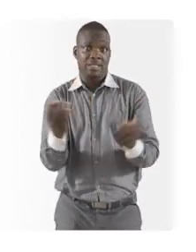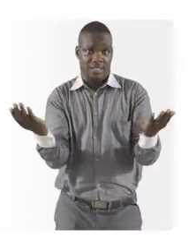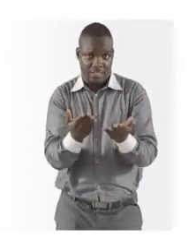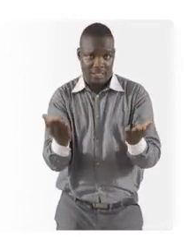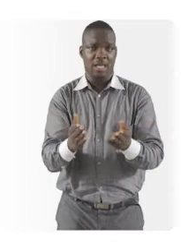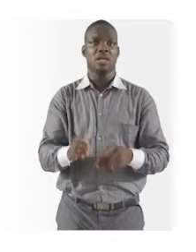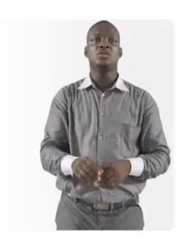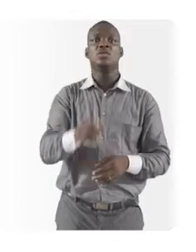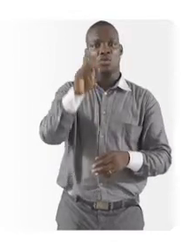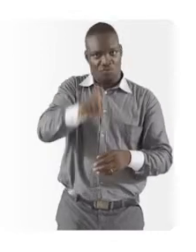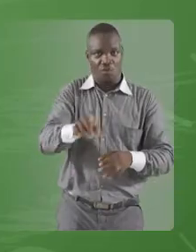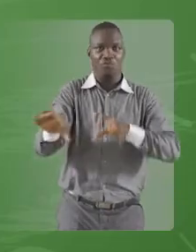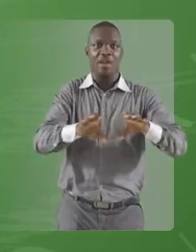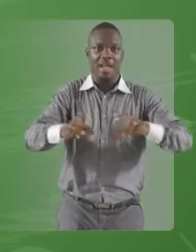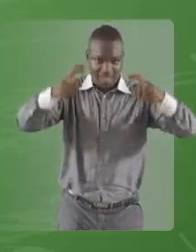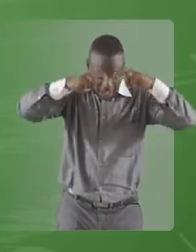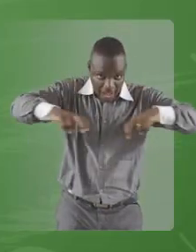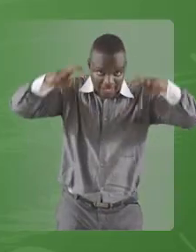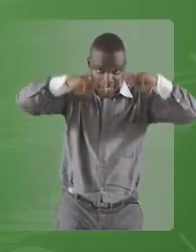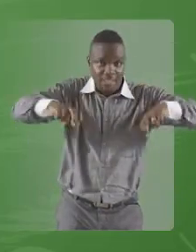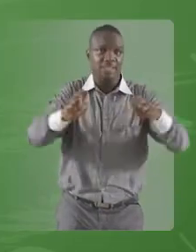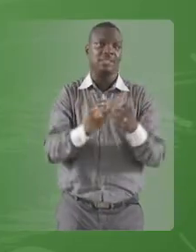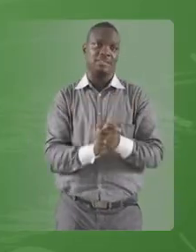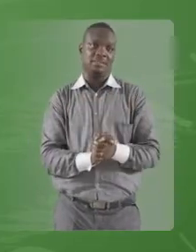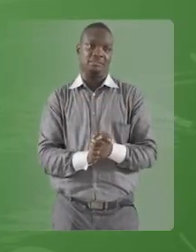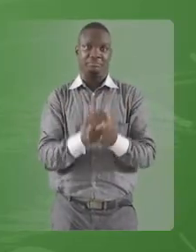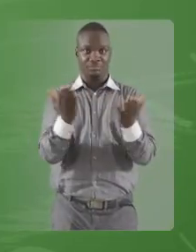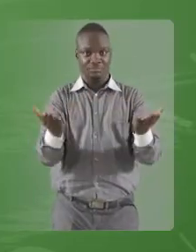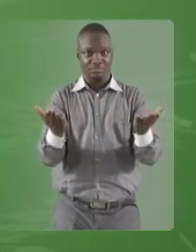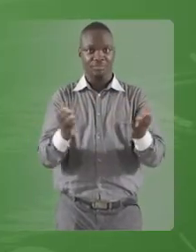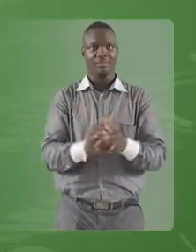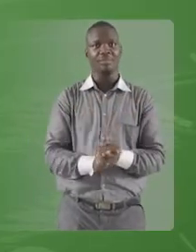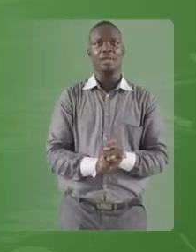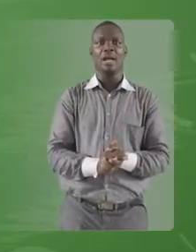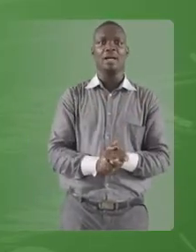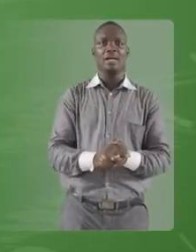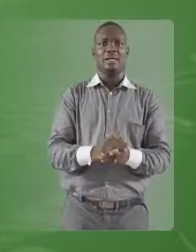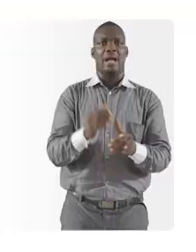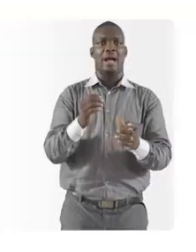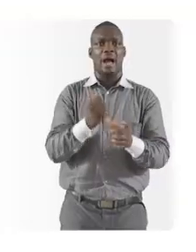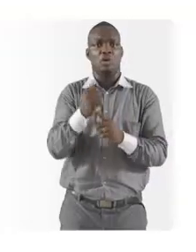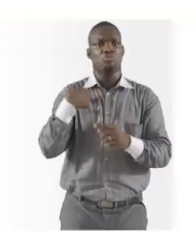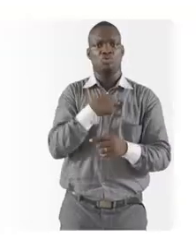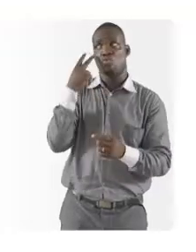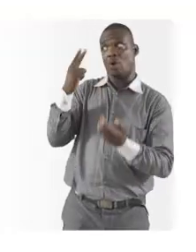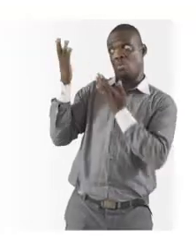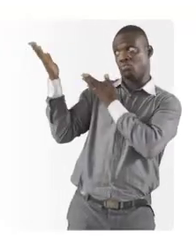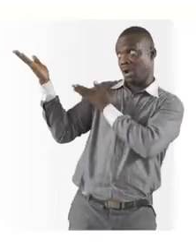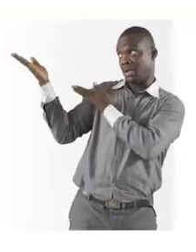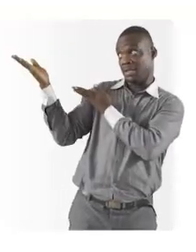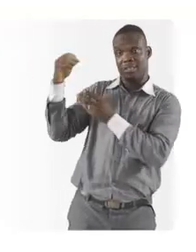allons faire une analyse. Bien, alors, que voyons-nous au niveau de la fleur? Nous